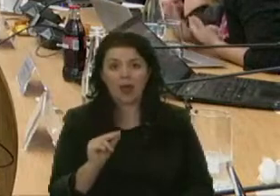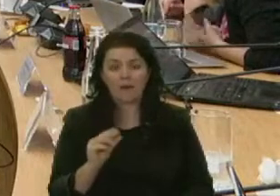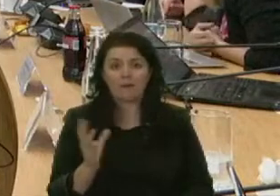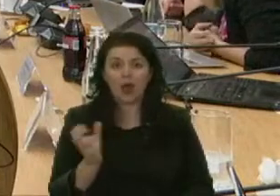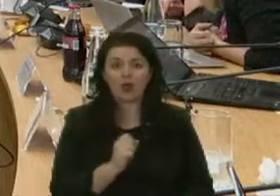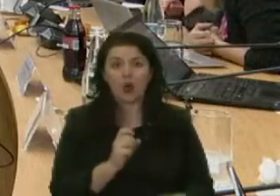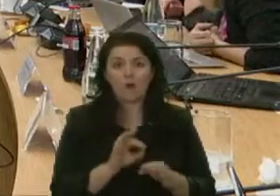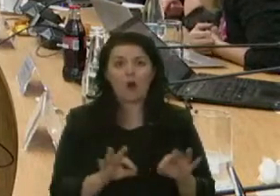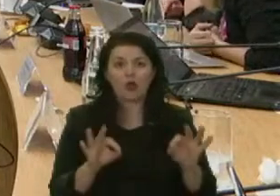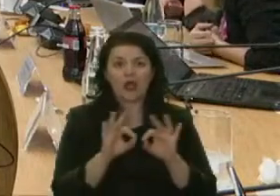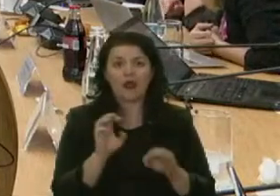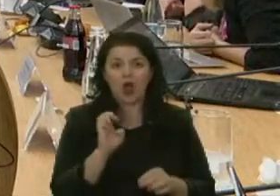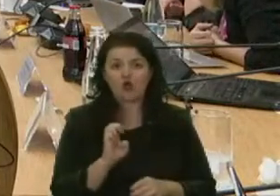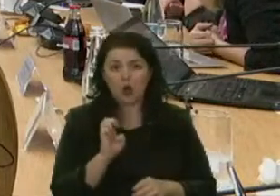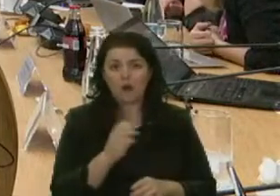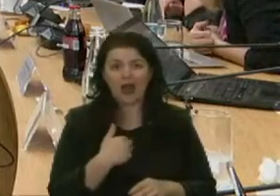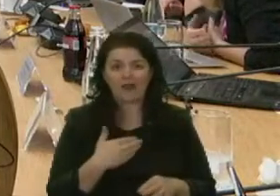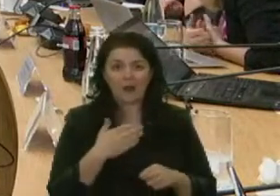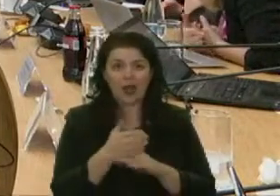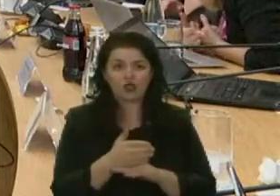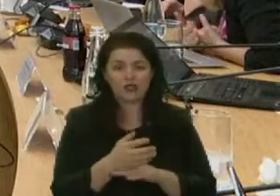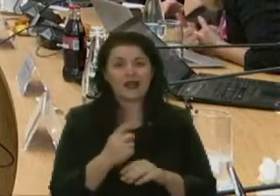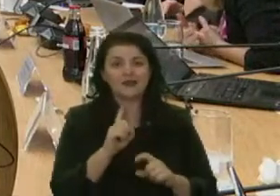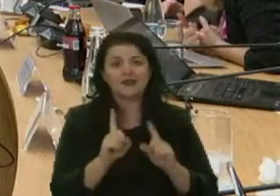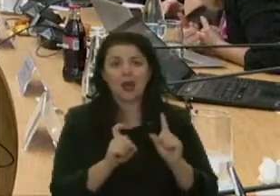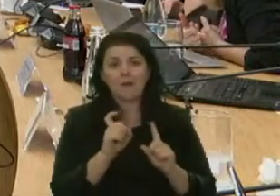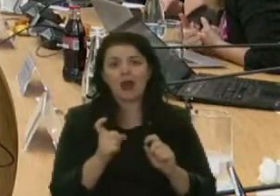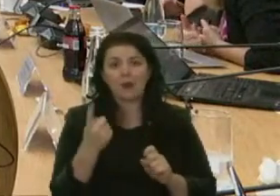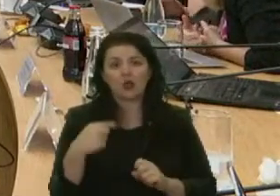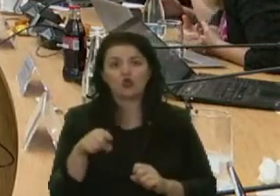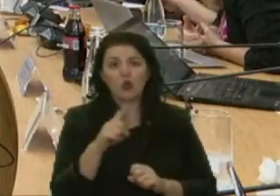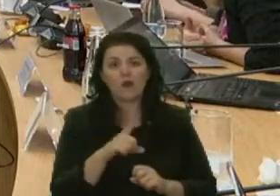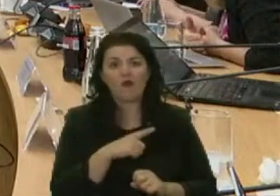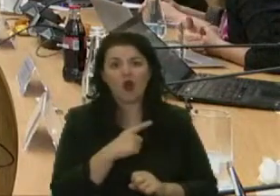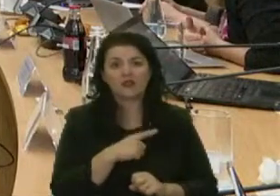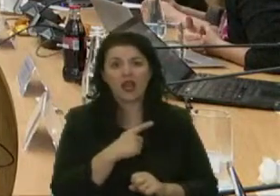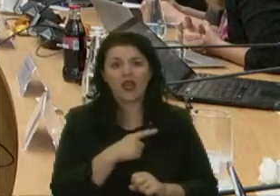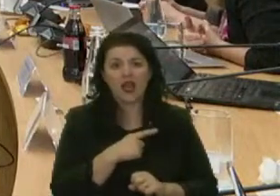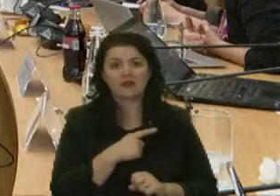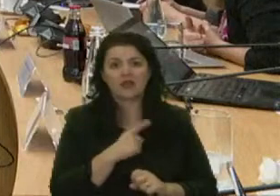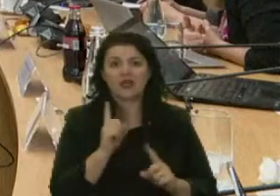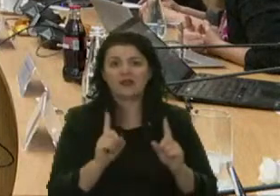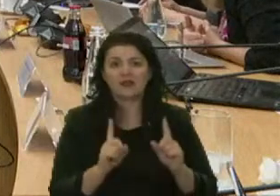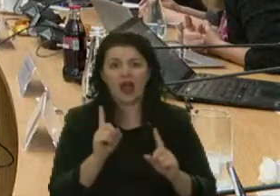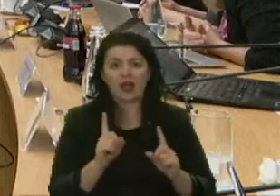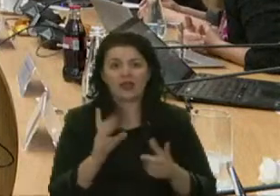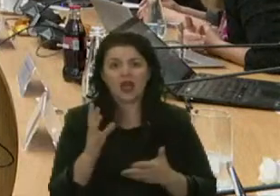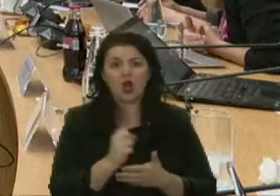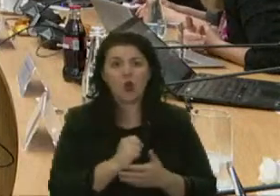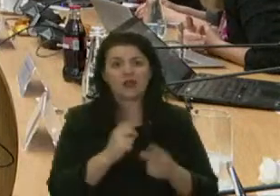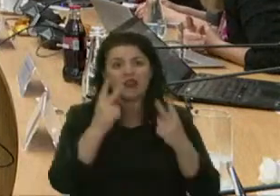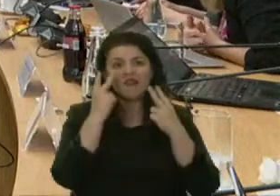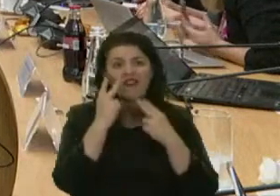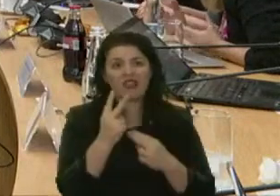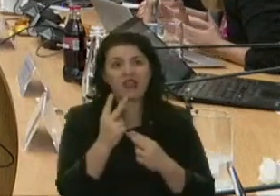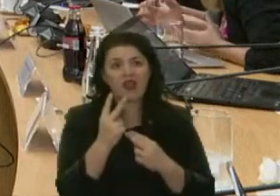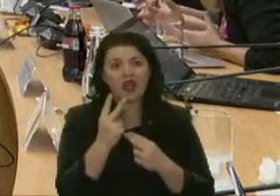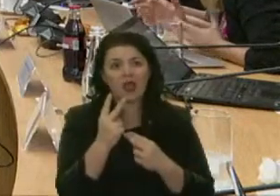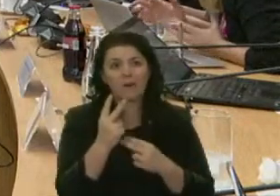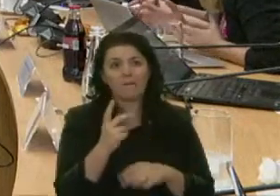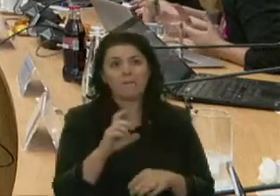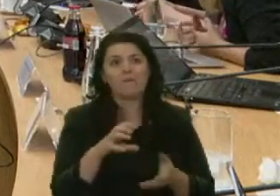europene la care avem acces Și întrebarea pentru dumneavoastră este dacă s a luat în vedere